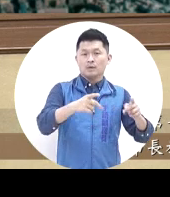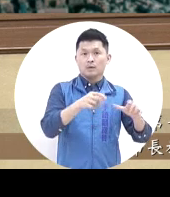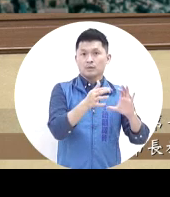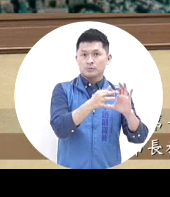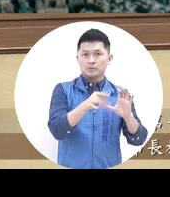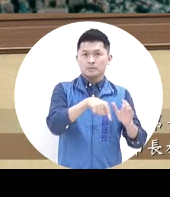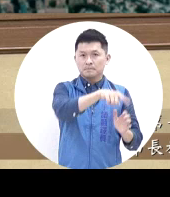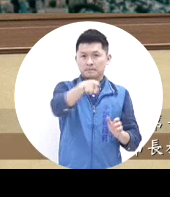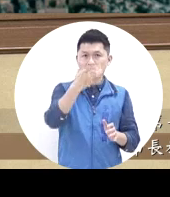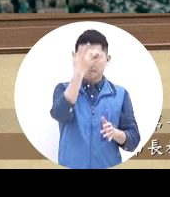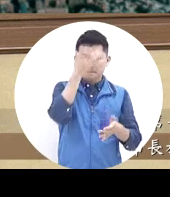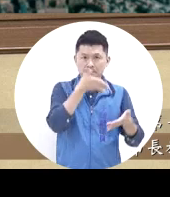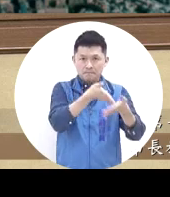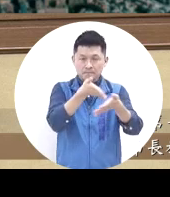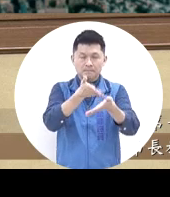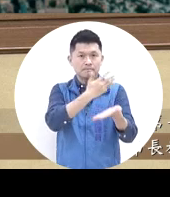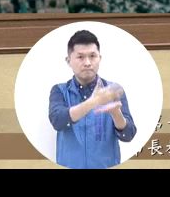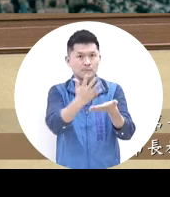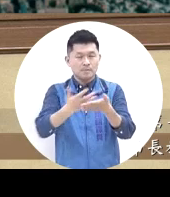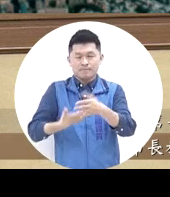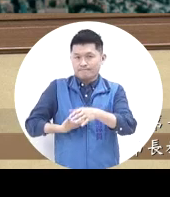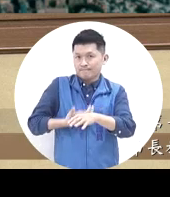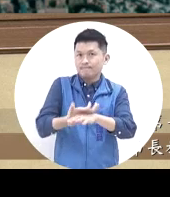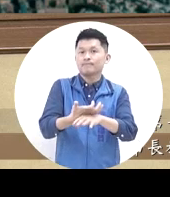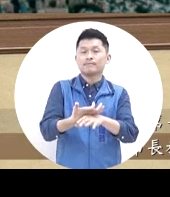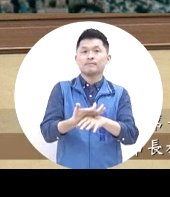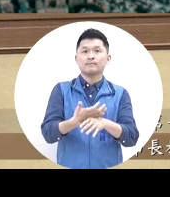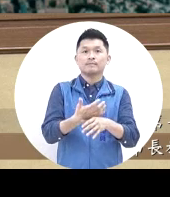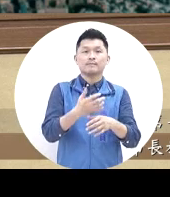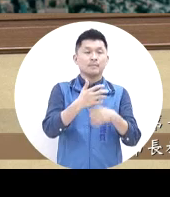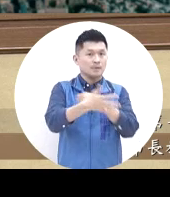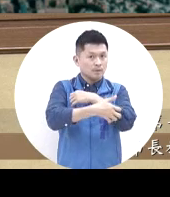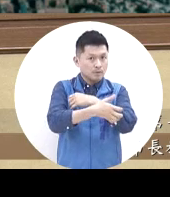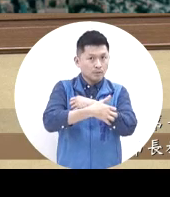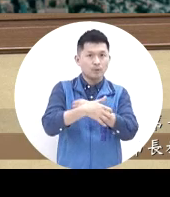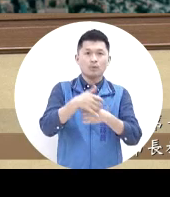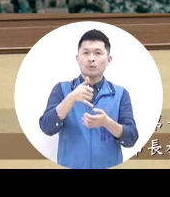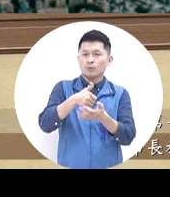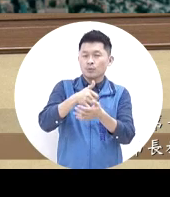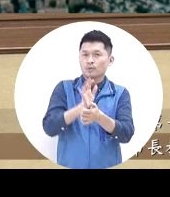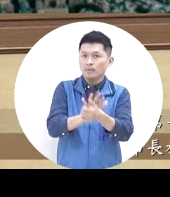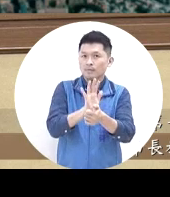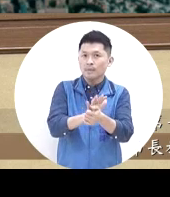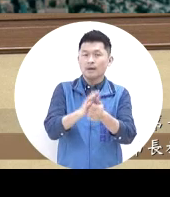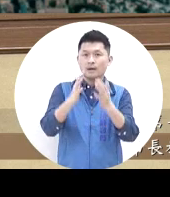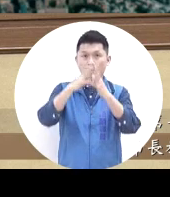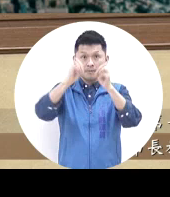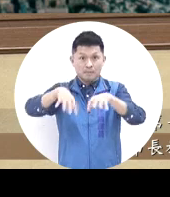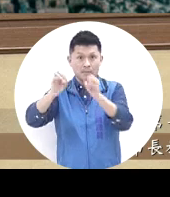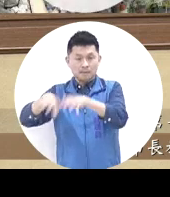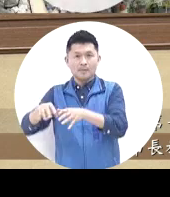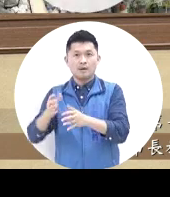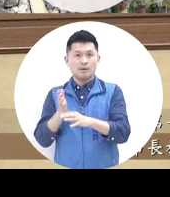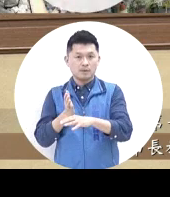意让产业劳工弱势的辅导，让拆迁过程更加的顺利。